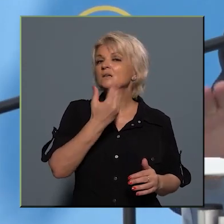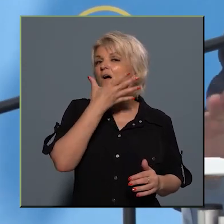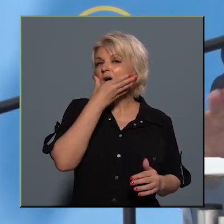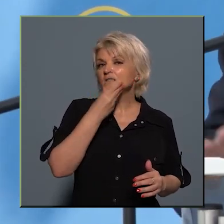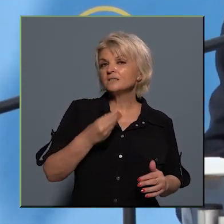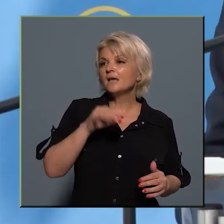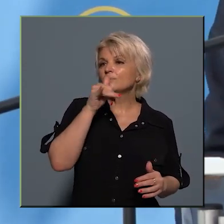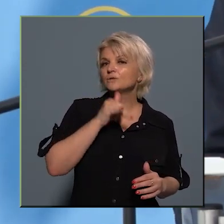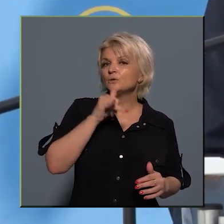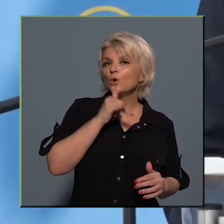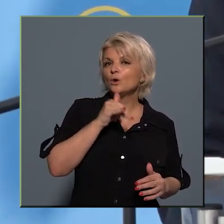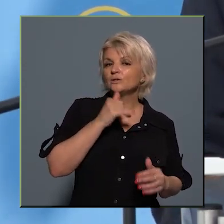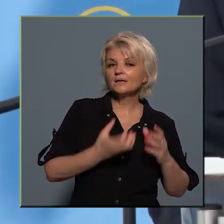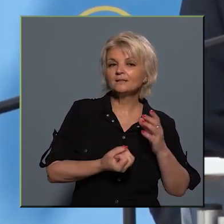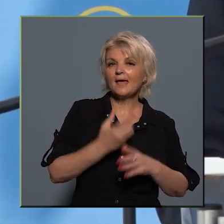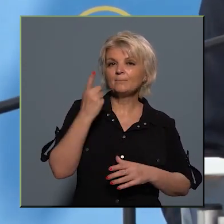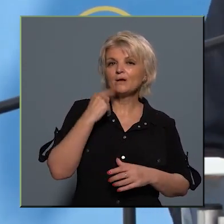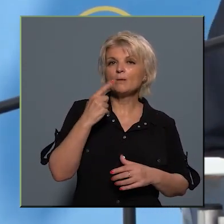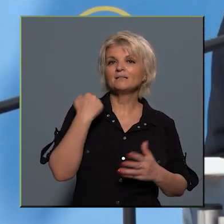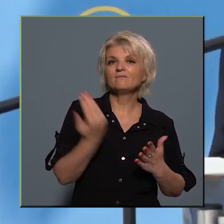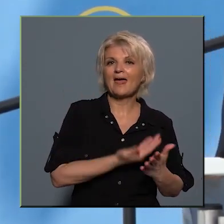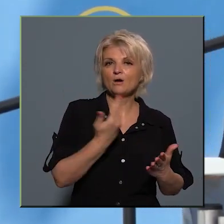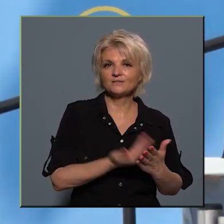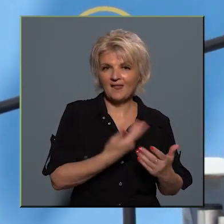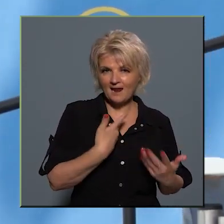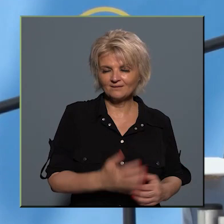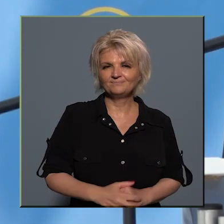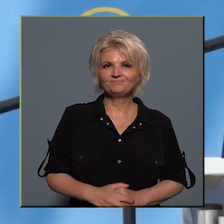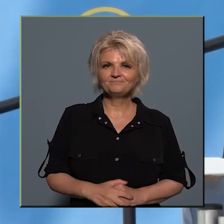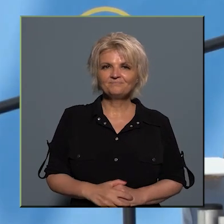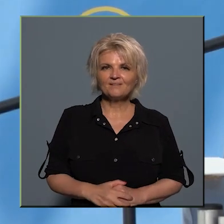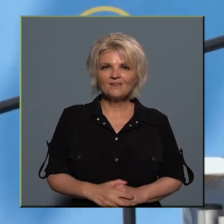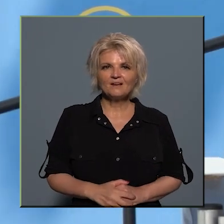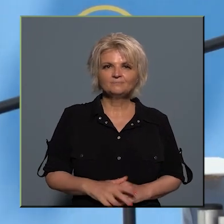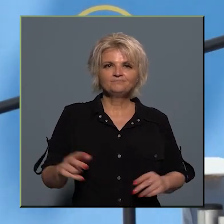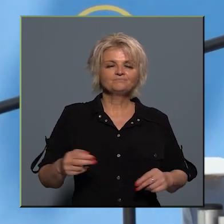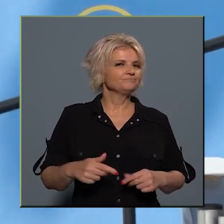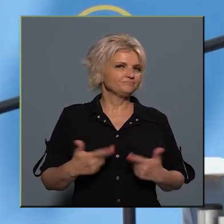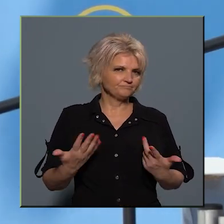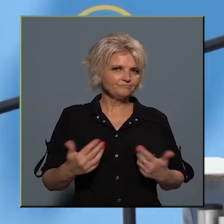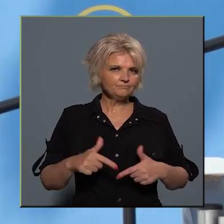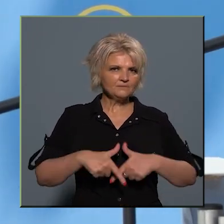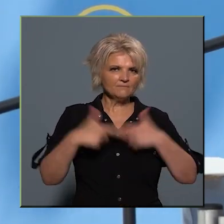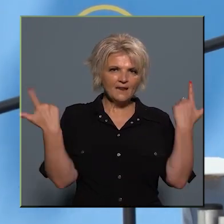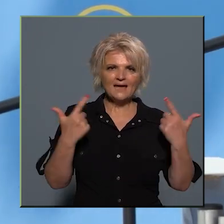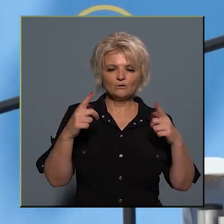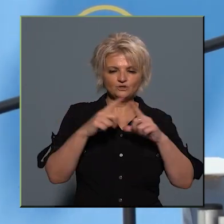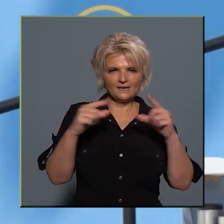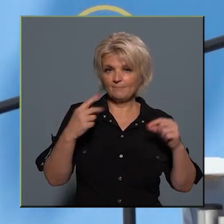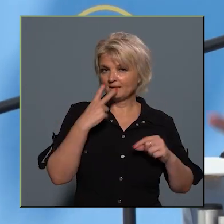milyen zöld az a termék, amit ő felhasznál. Annak érdekében, hogy egy világos képet lássunk, mi